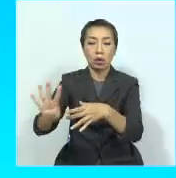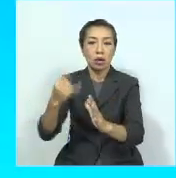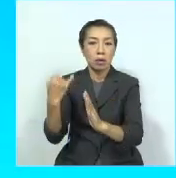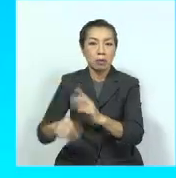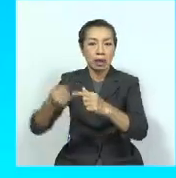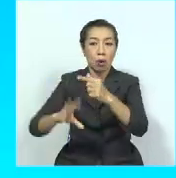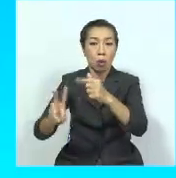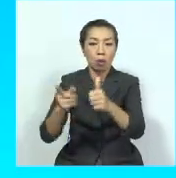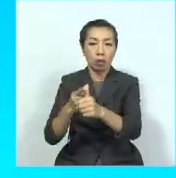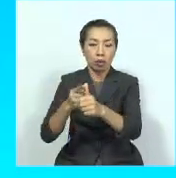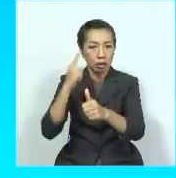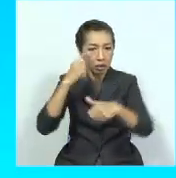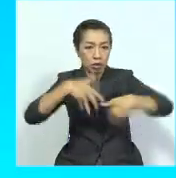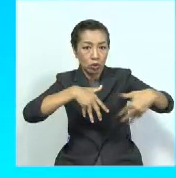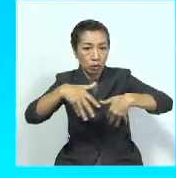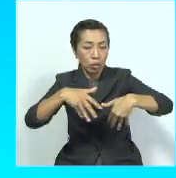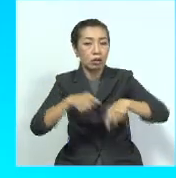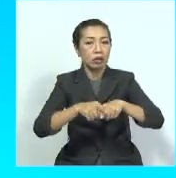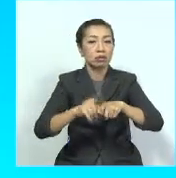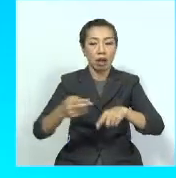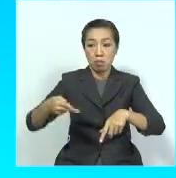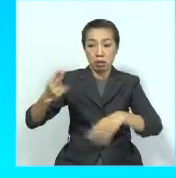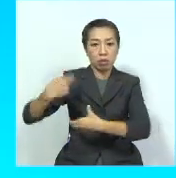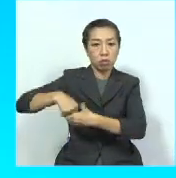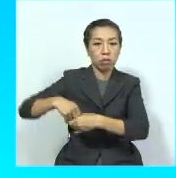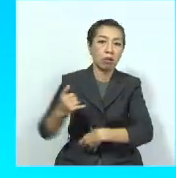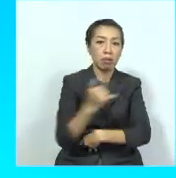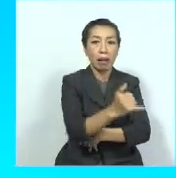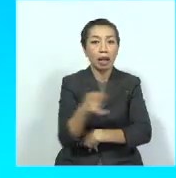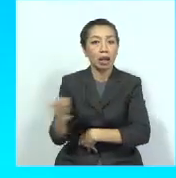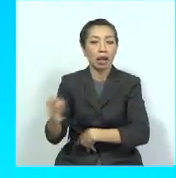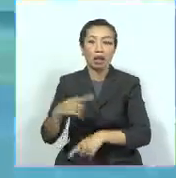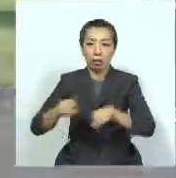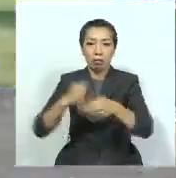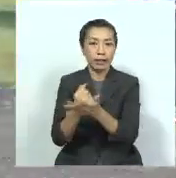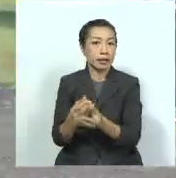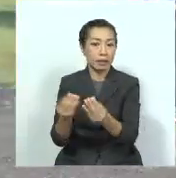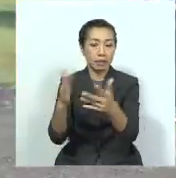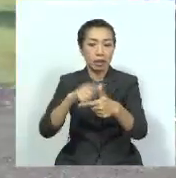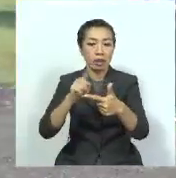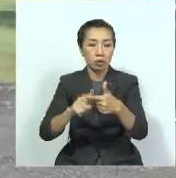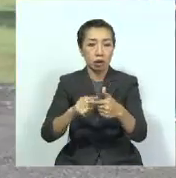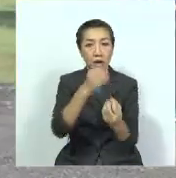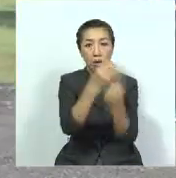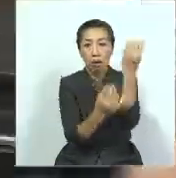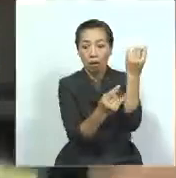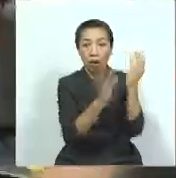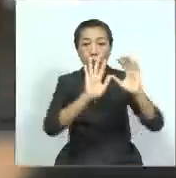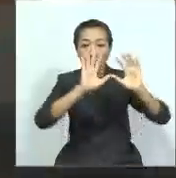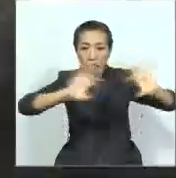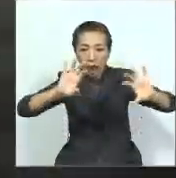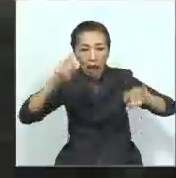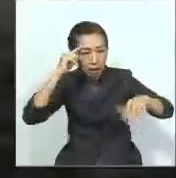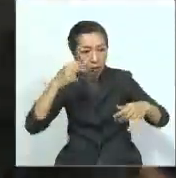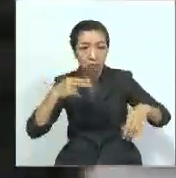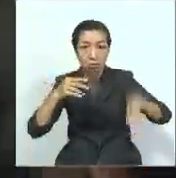านร่วมกันพกพาอาวุธปืนไปในเมืองหมู่บ้านหรือสาธารณะโดยไม่ได้รับอนุญาตร่วมกันล่าสัตว์ในเขตรักษาพันธุ์สัตว์ป่าโดย